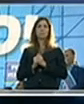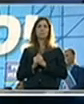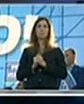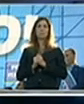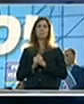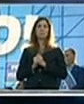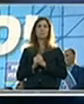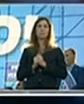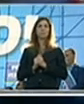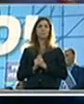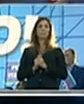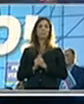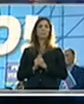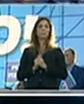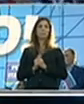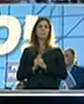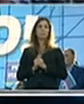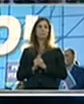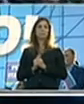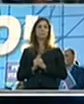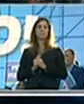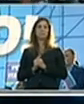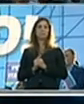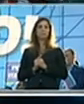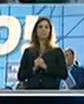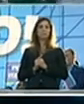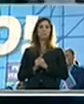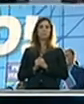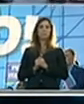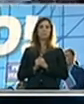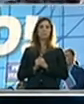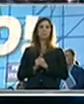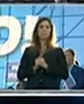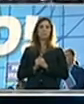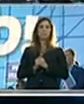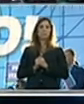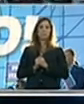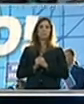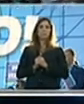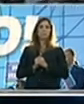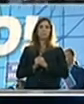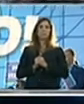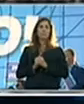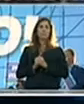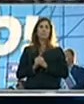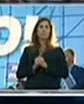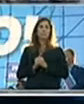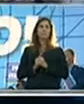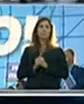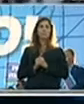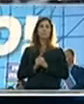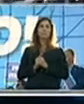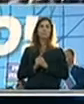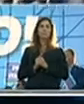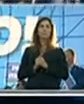Rientriamo e continuiamo a vedere le immagini, perché naturalmente l'altro elemento è quante persone ci sono, se è successo, se tutto